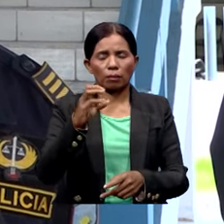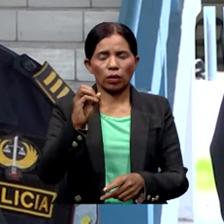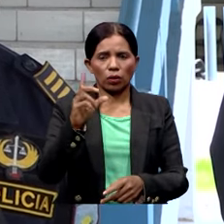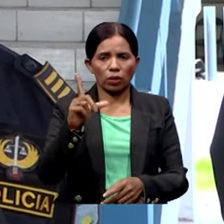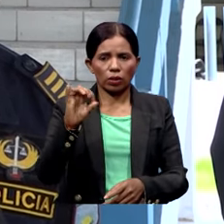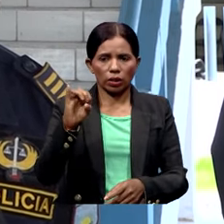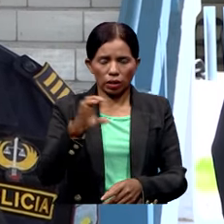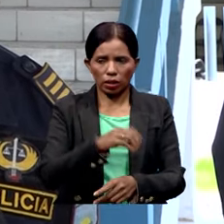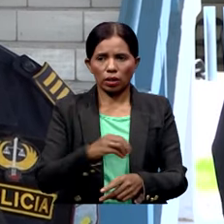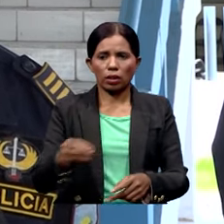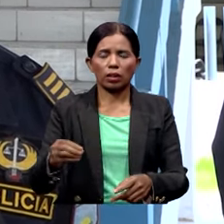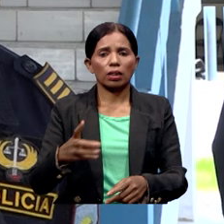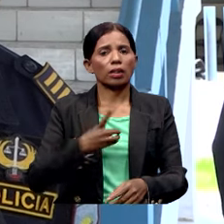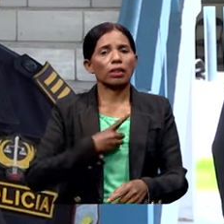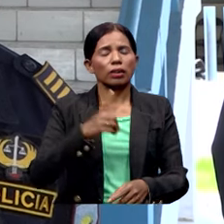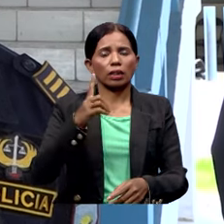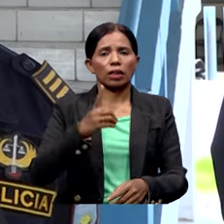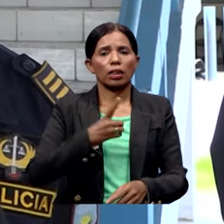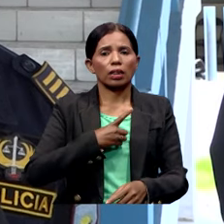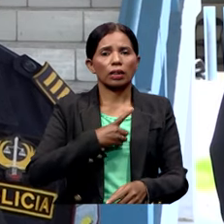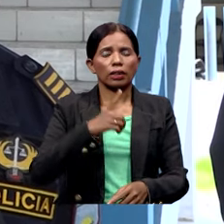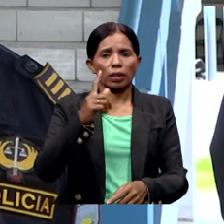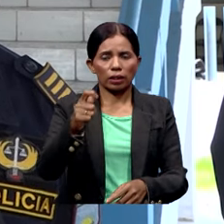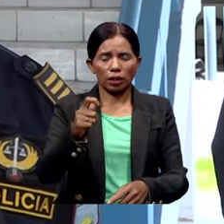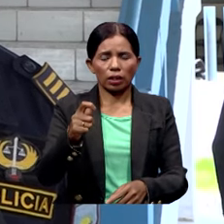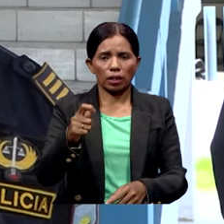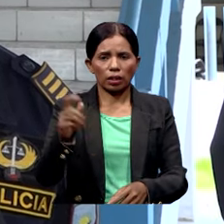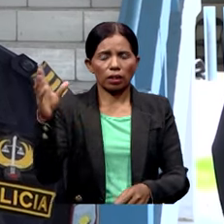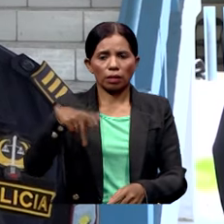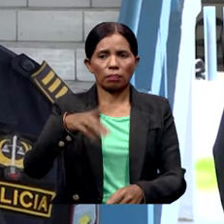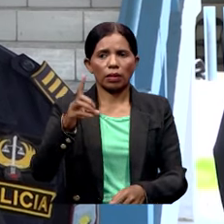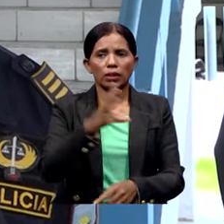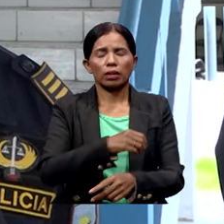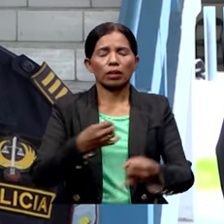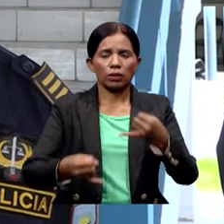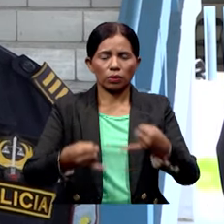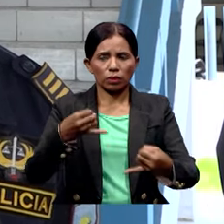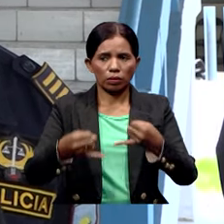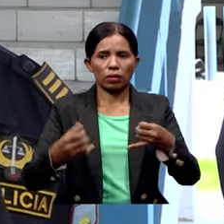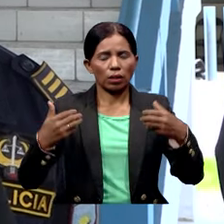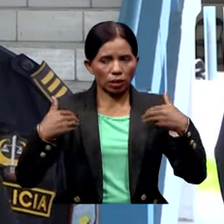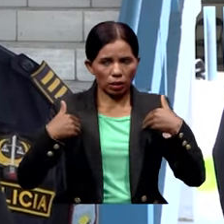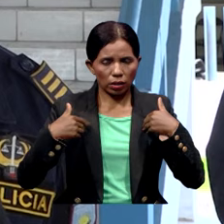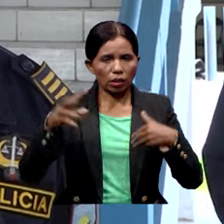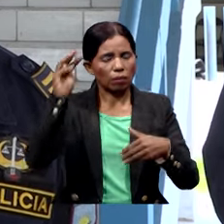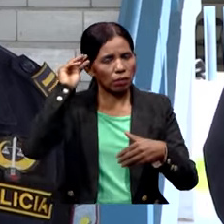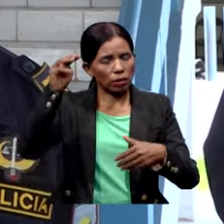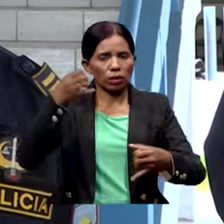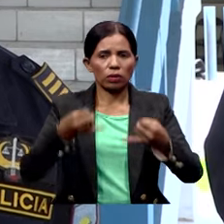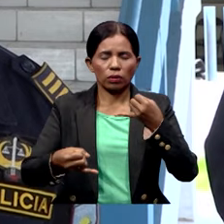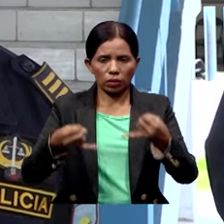i depois mos iha pateo ninian iha justisa ida nema sempre musu iha mos ministerio justisa